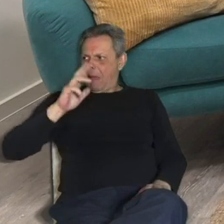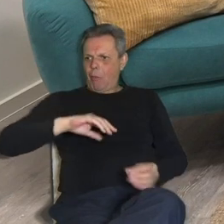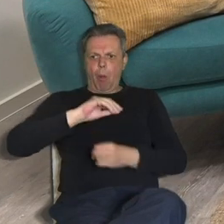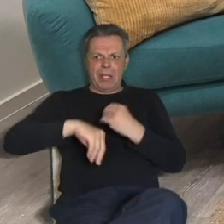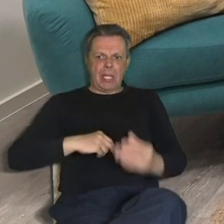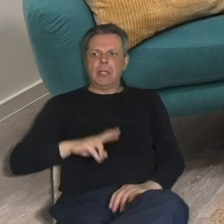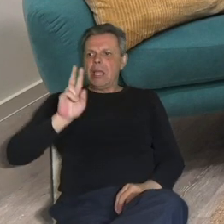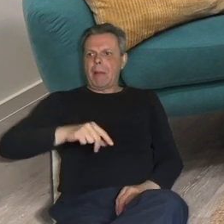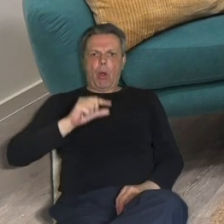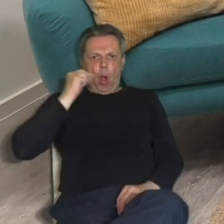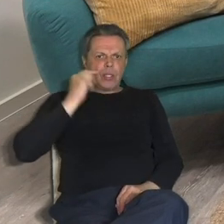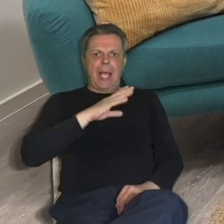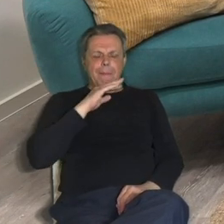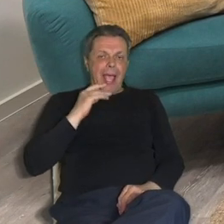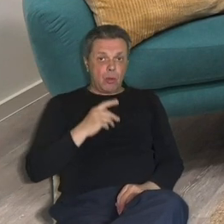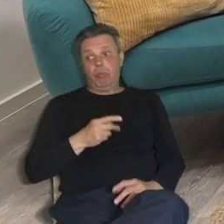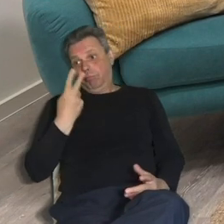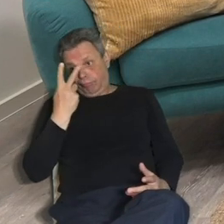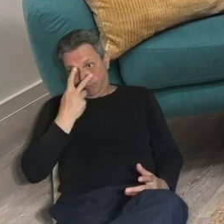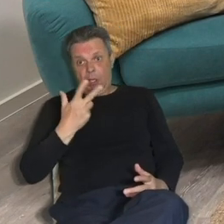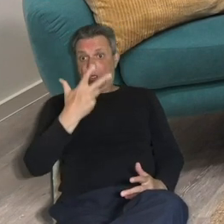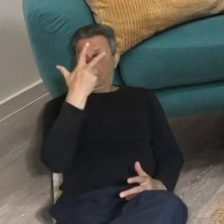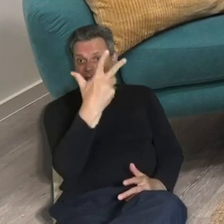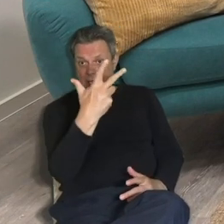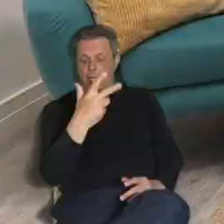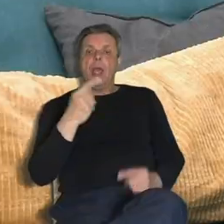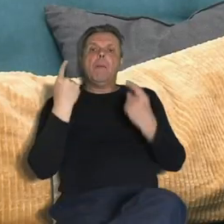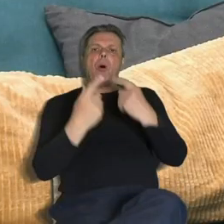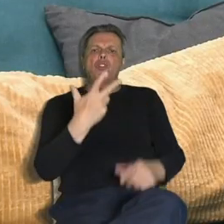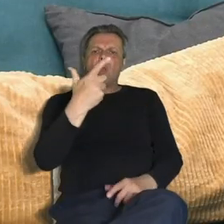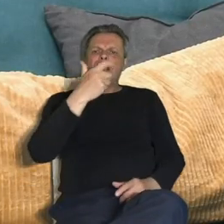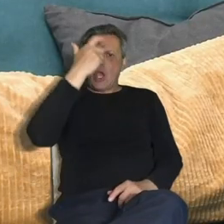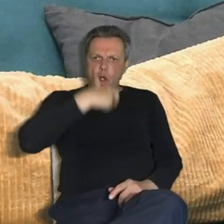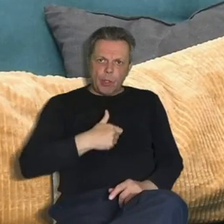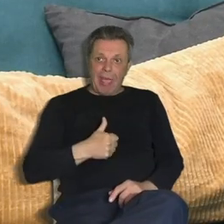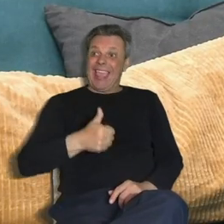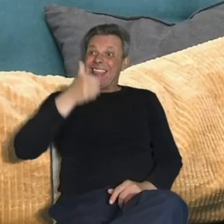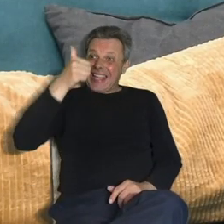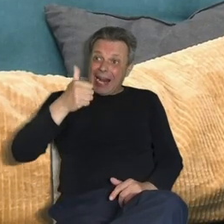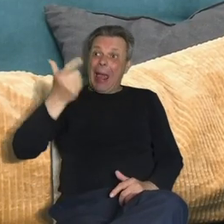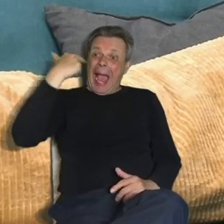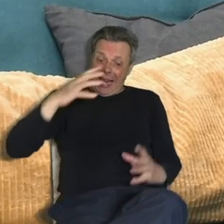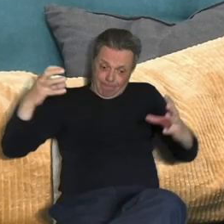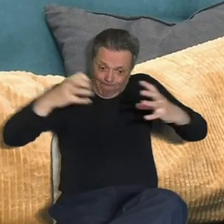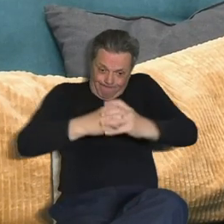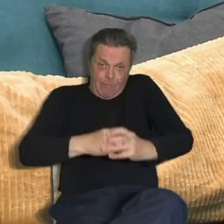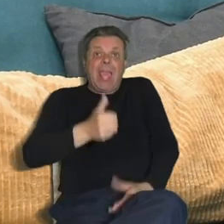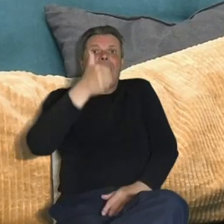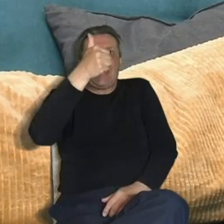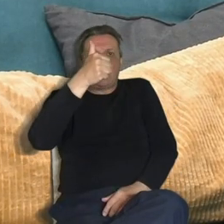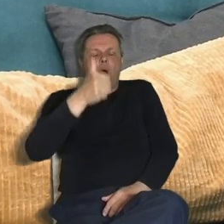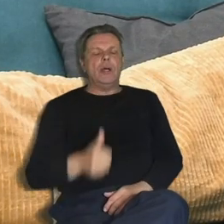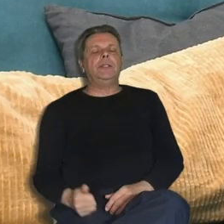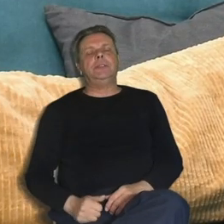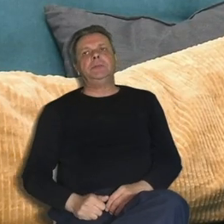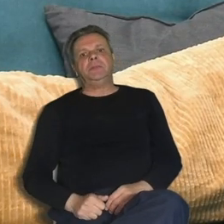imaš oca i majku. Tako i on u sebi trojstven. Dakle, postoje tri osobe i on je jedan, ali u stvari je jedno. Tako je. Ali